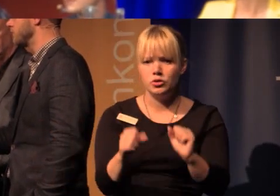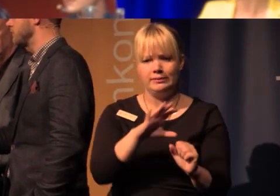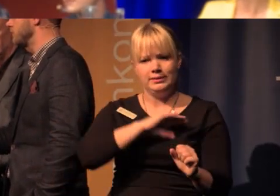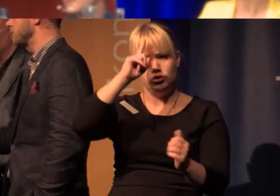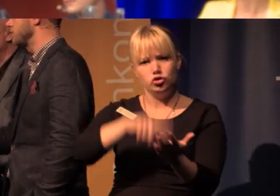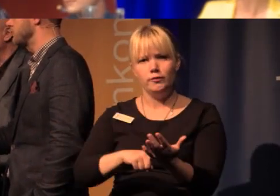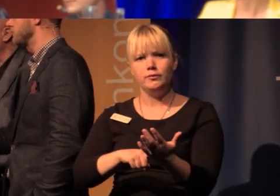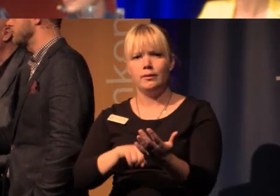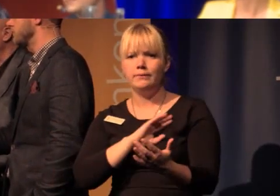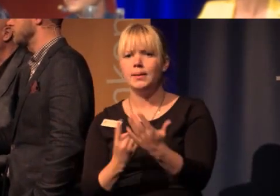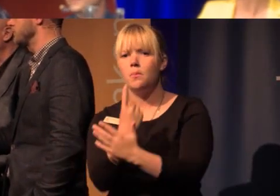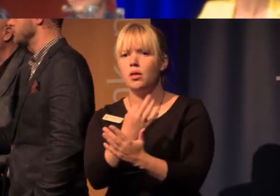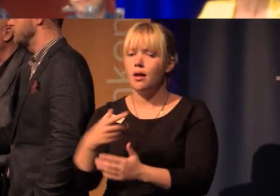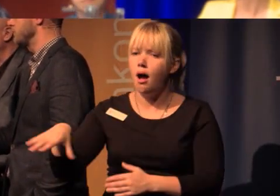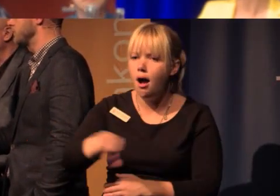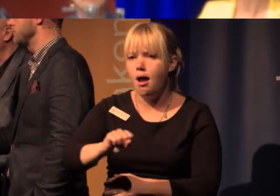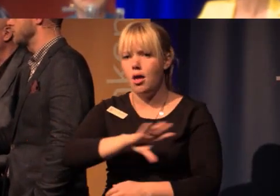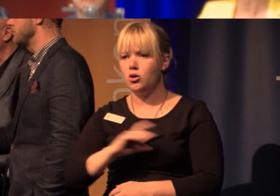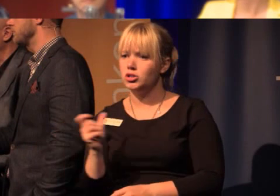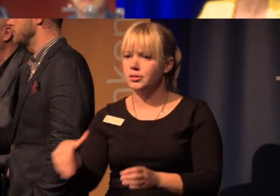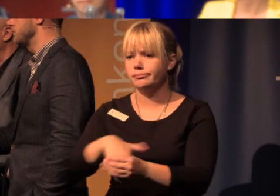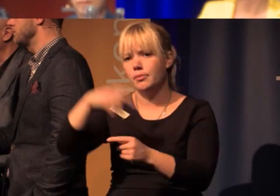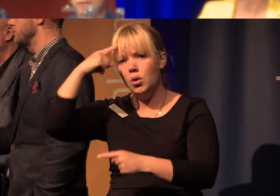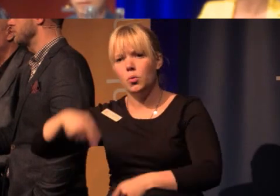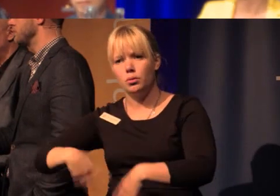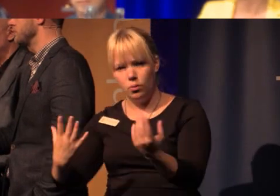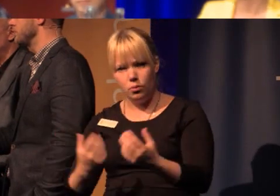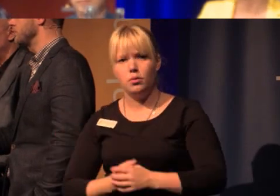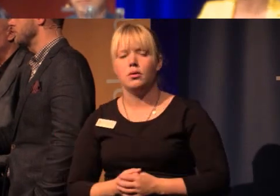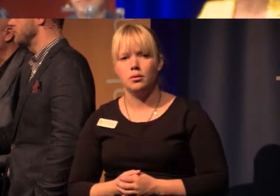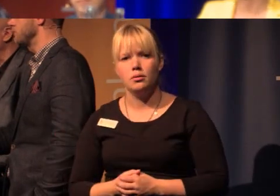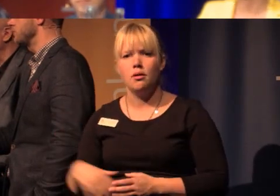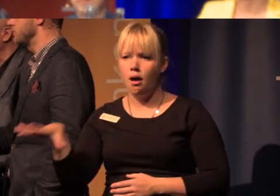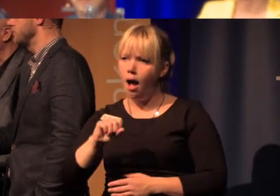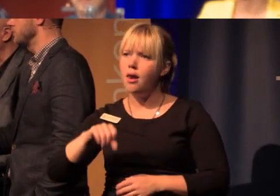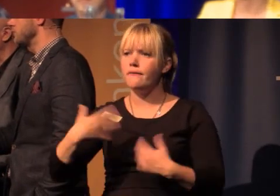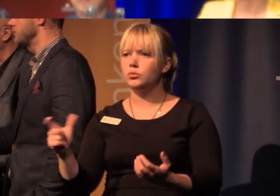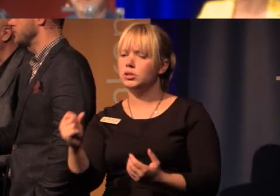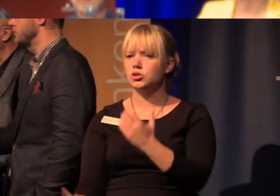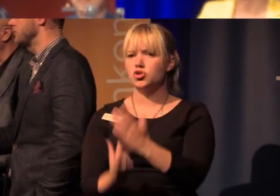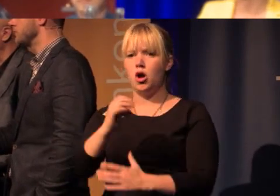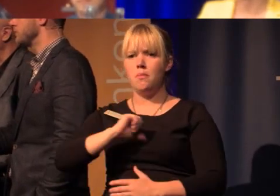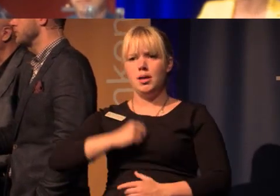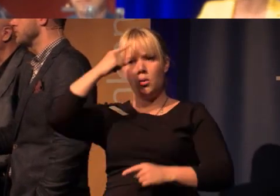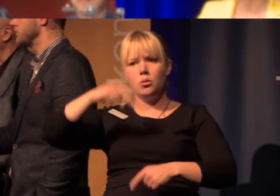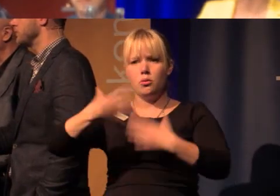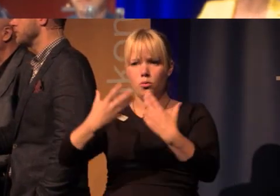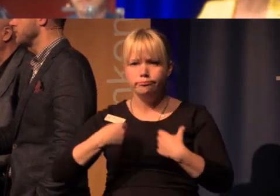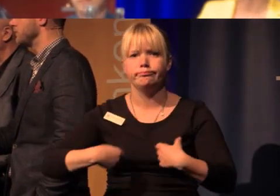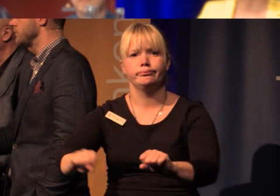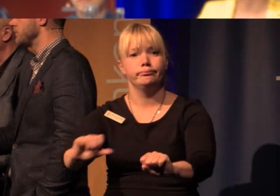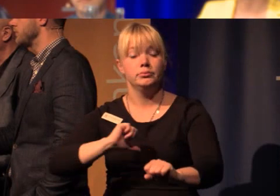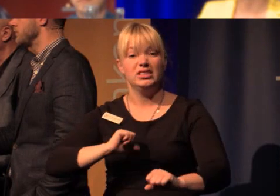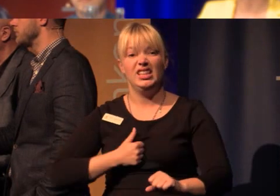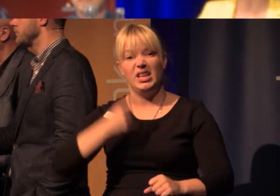Alla ska kunna ta del av kultur, men det ska också finnas möjlighet för alla att själv skapa kultur, att själv utöva kultur. Där